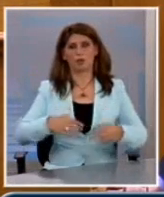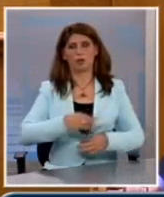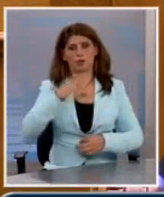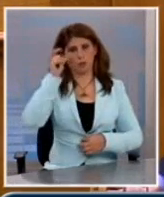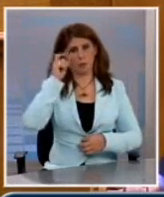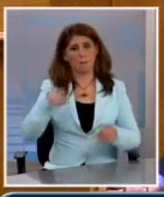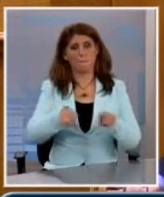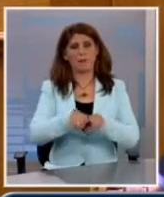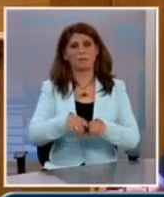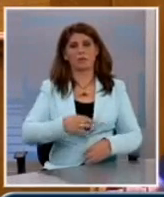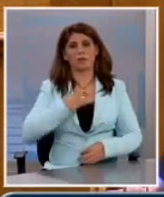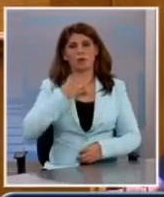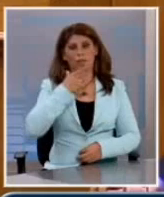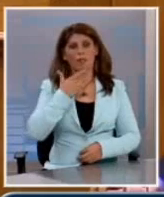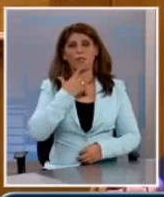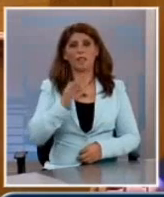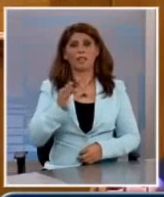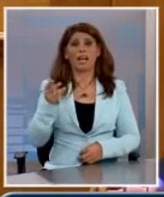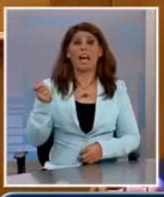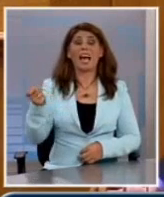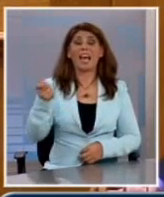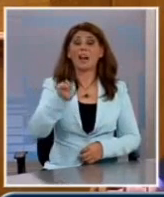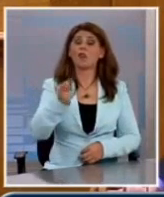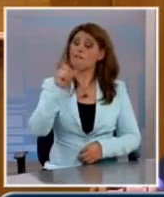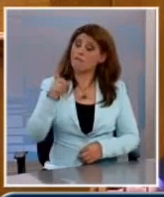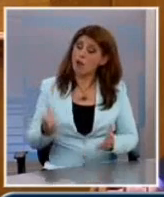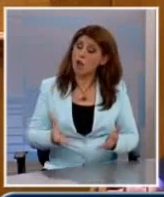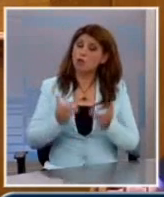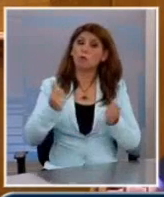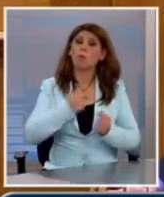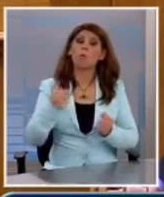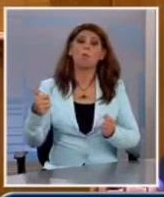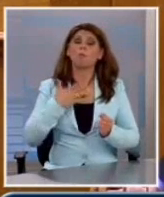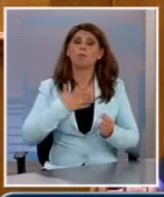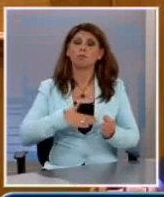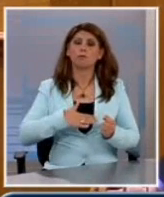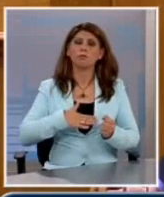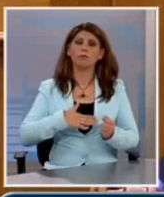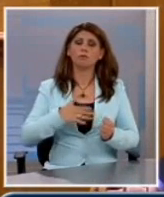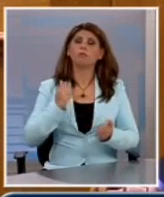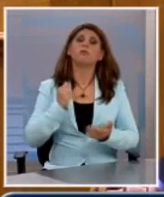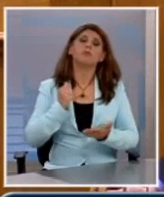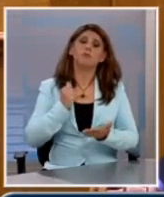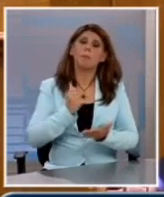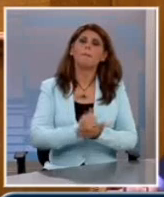Σαμαράς με τον κύριο Βενιζέλο, δηλαδή ότι το χρέος είναι βιώσιμο και το μόνο που χρειαζόμαστε είναι ένα πιστοποιητικό